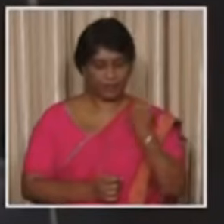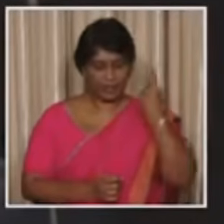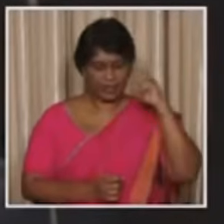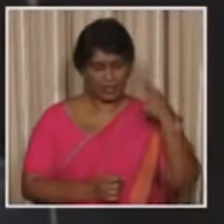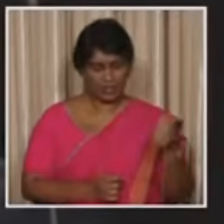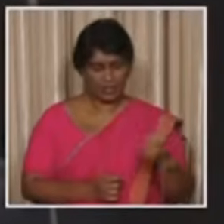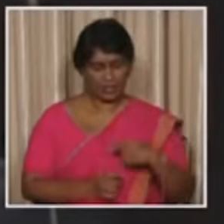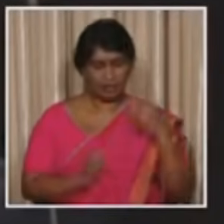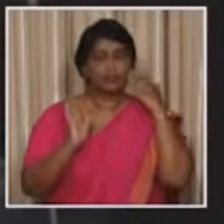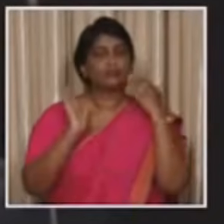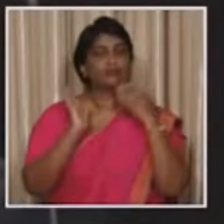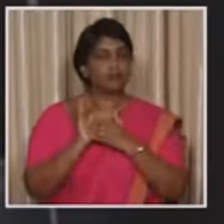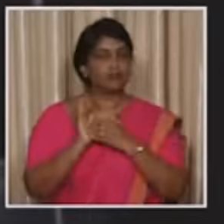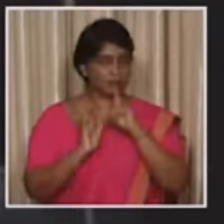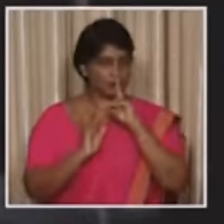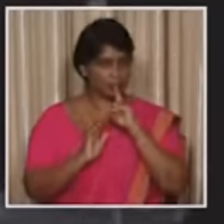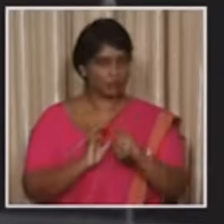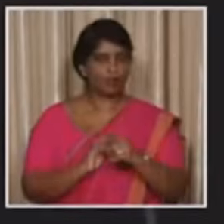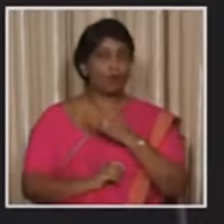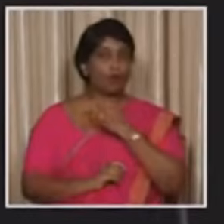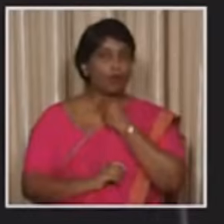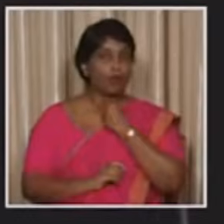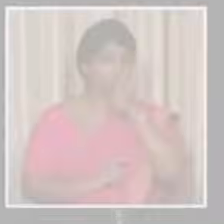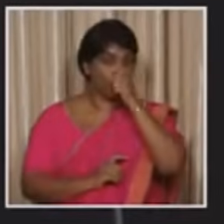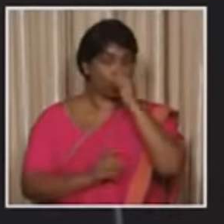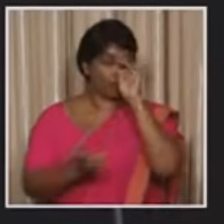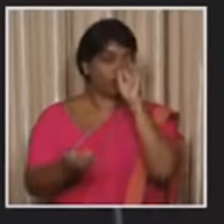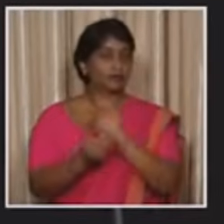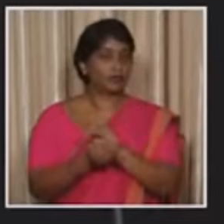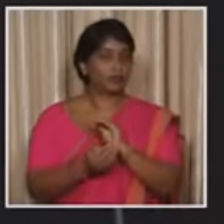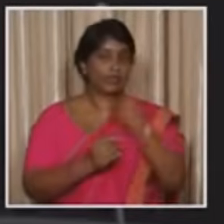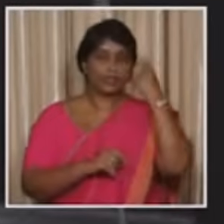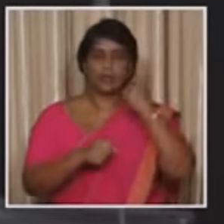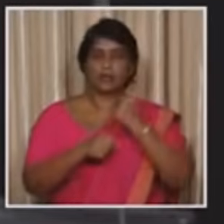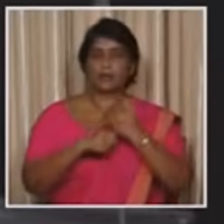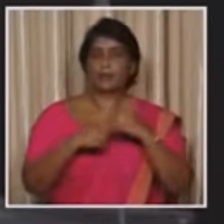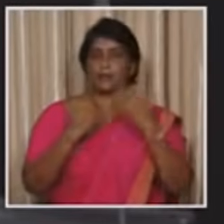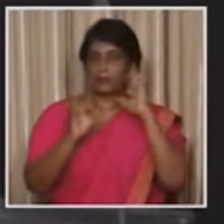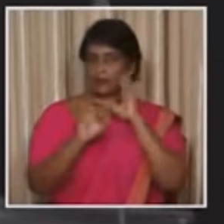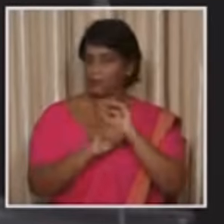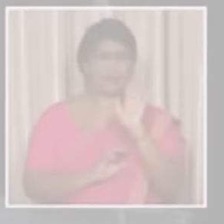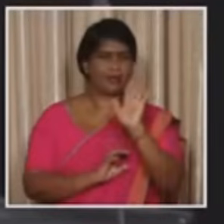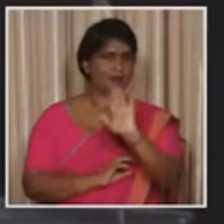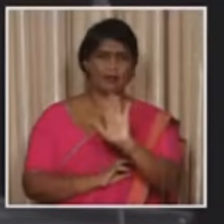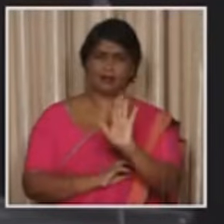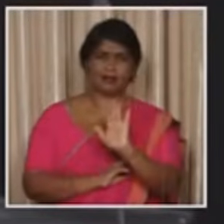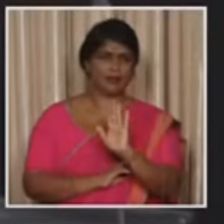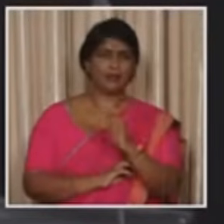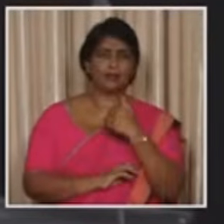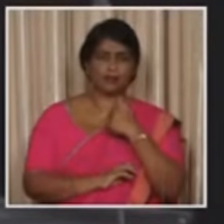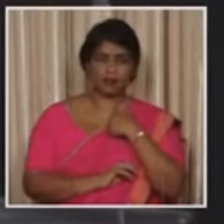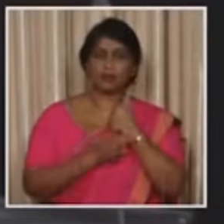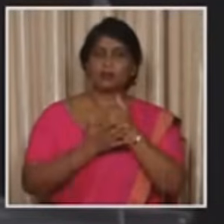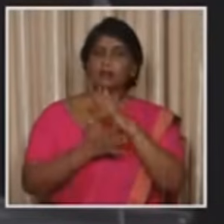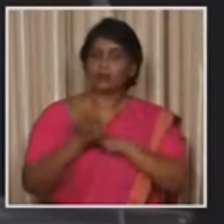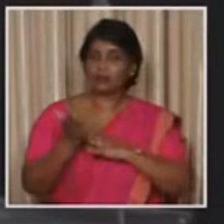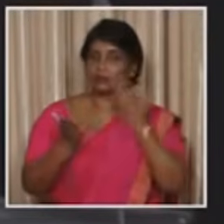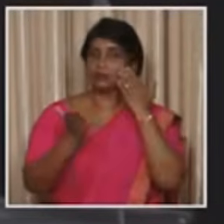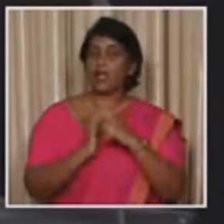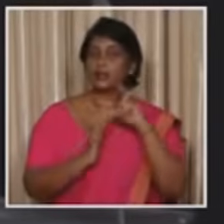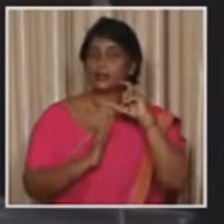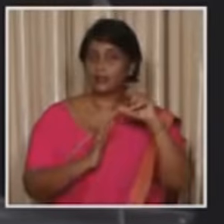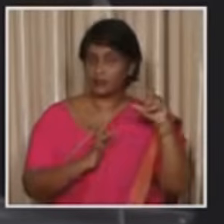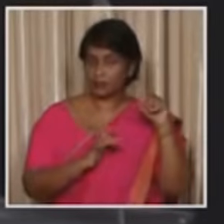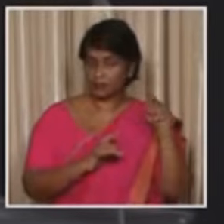වෙච්ච සිදුවීම සම්බන්ධයෙන් කිව්වා පොරුව ආරක්ෂා කරන්න ඊයේ ගැසට් එකක් අයින් කරා කියලා. එහෙම එකක් වුණේ නැහැ. මම මේකට ලිපියක් ඇරියා ICC